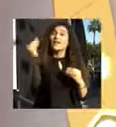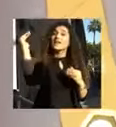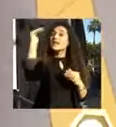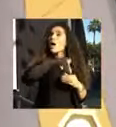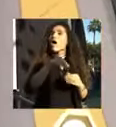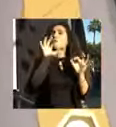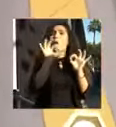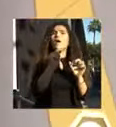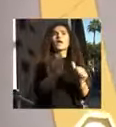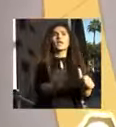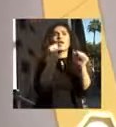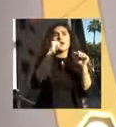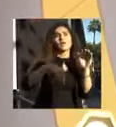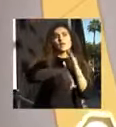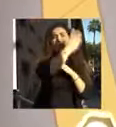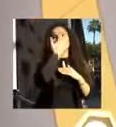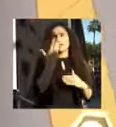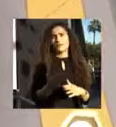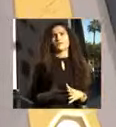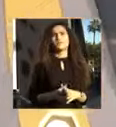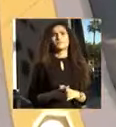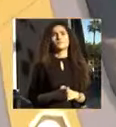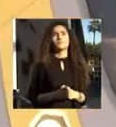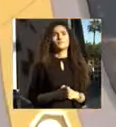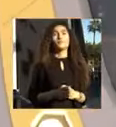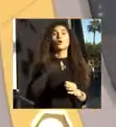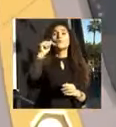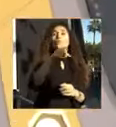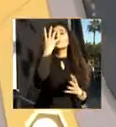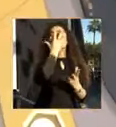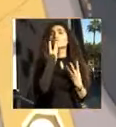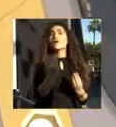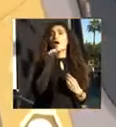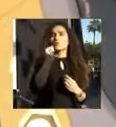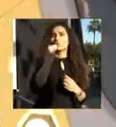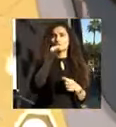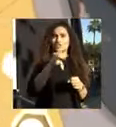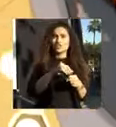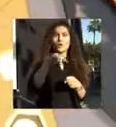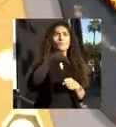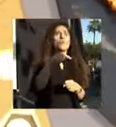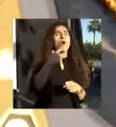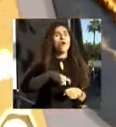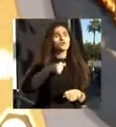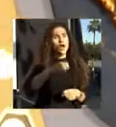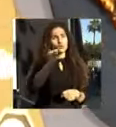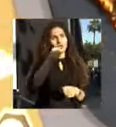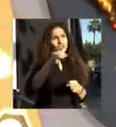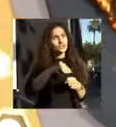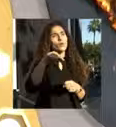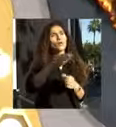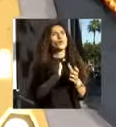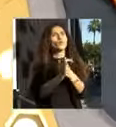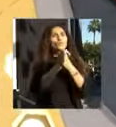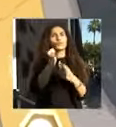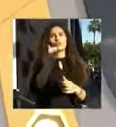Geldikleri gibi gittiler. Bu güzel günde, bu özel günde, bu kutlu